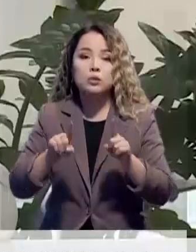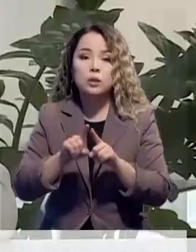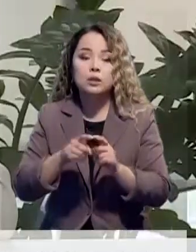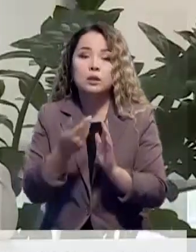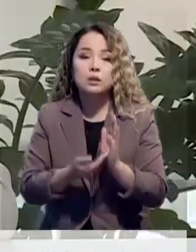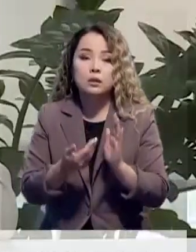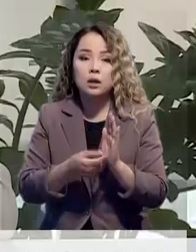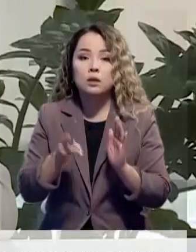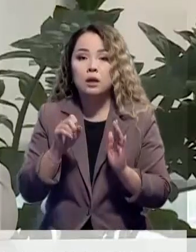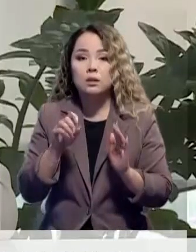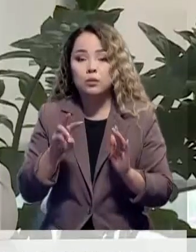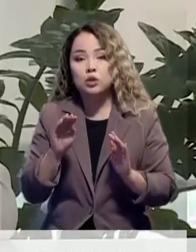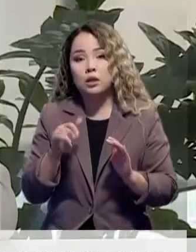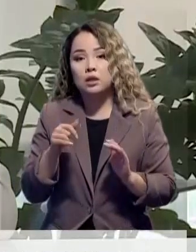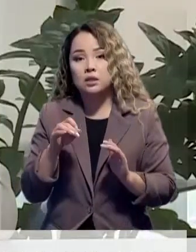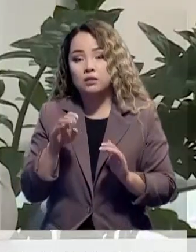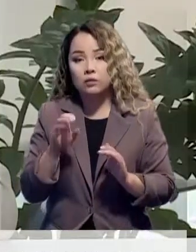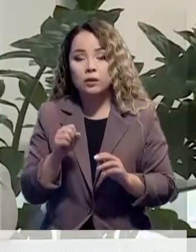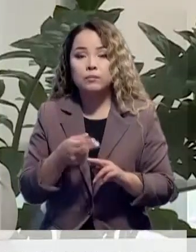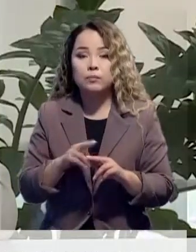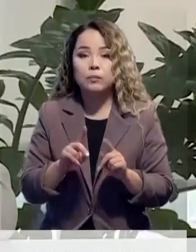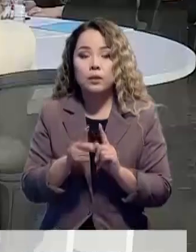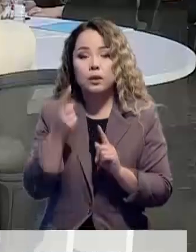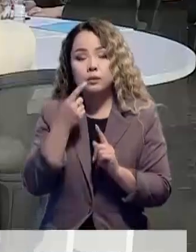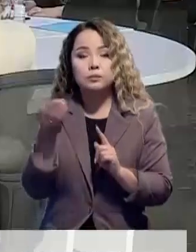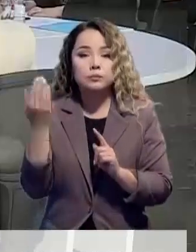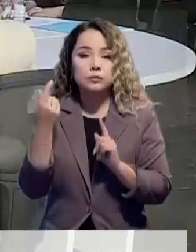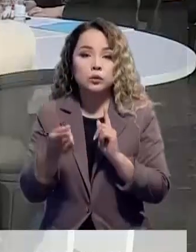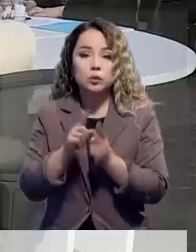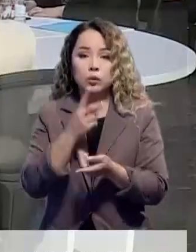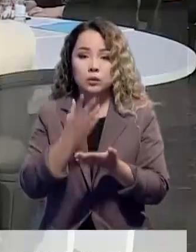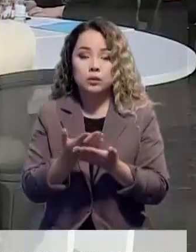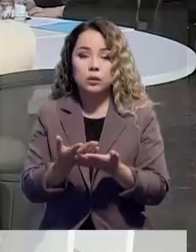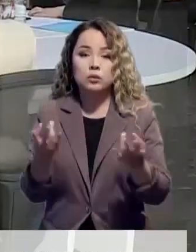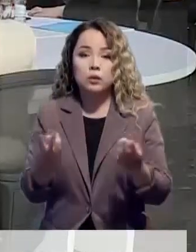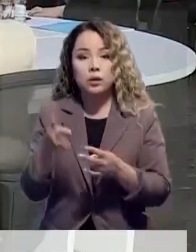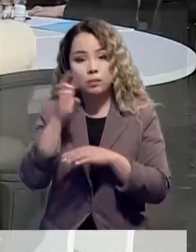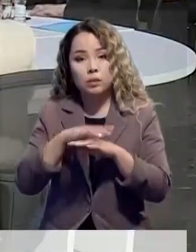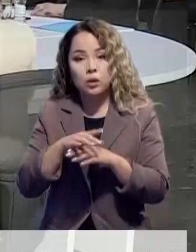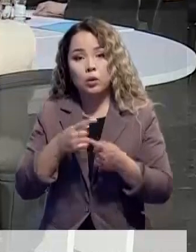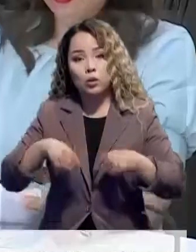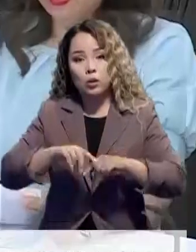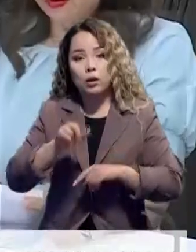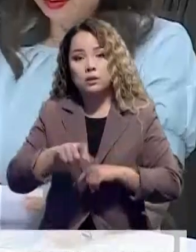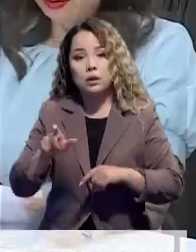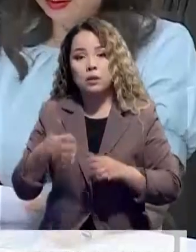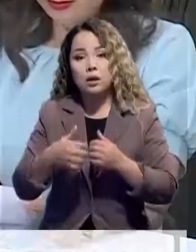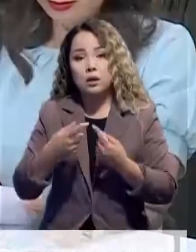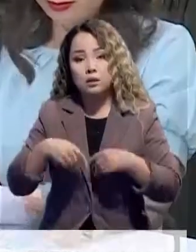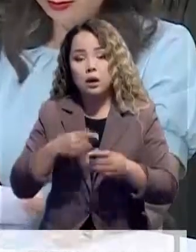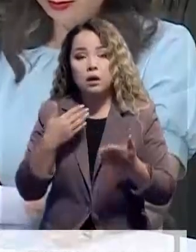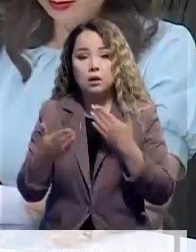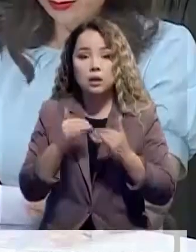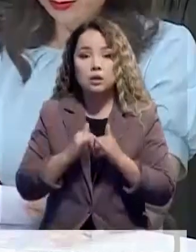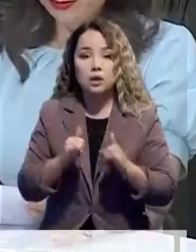сарапшысы Назым Жанғазинова ескі көзқарасты өзгерту керек дейді. Осылайша мемлекеттік органдар мен азаматтар арасындағы